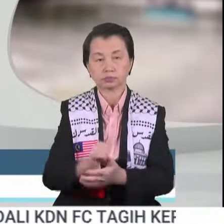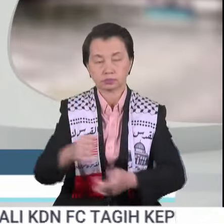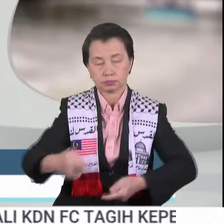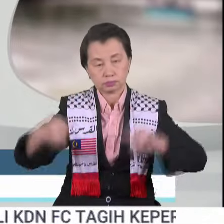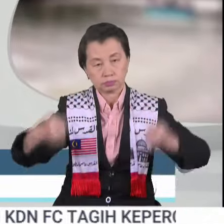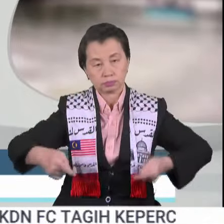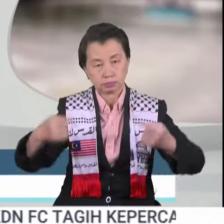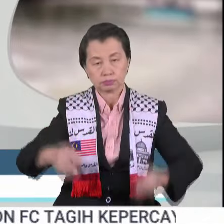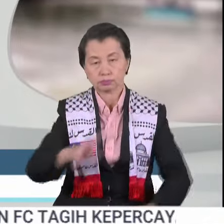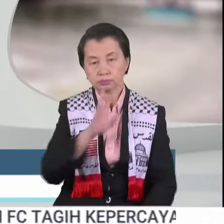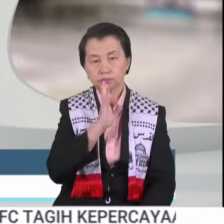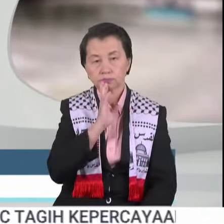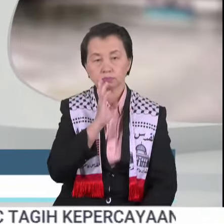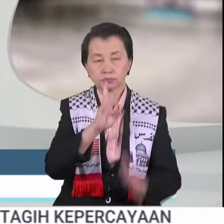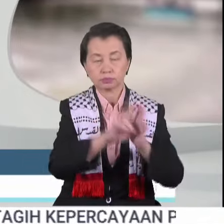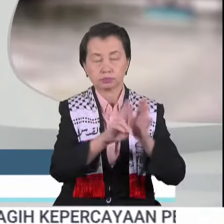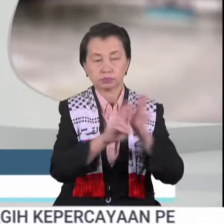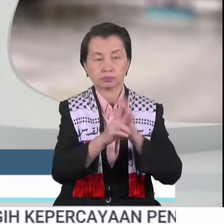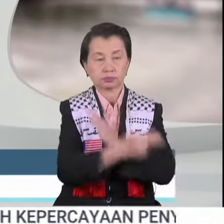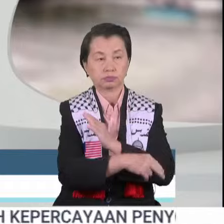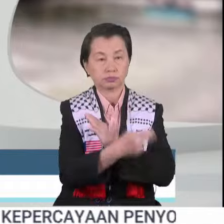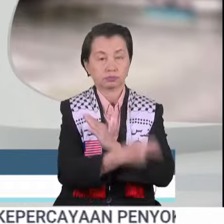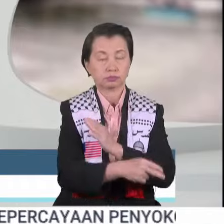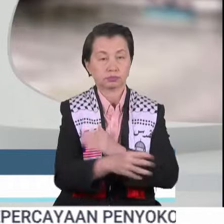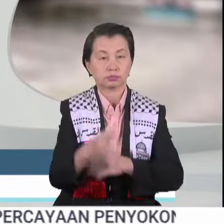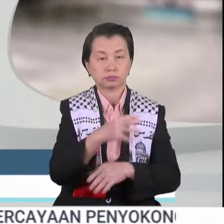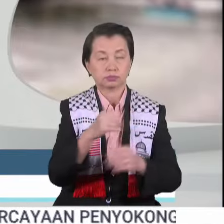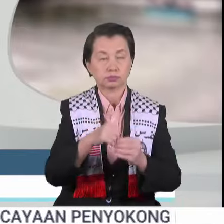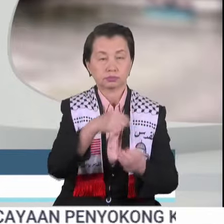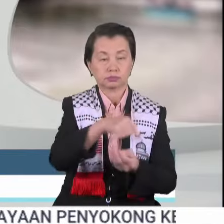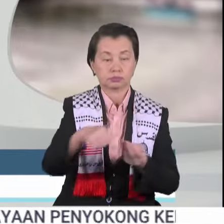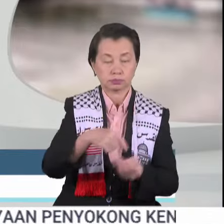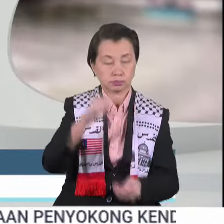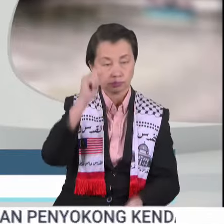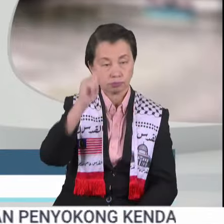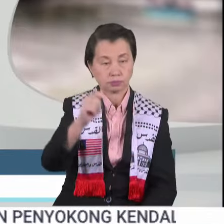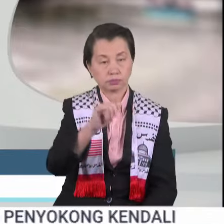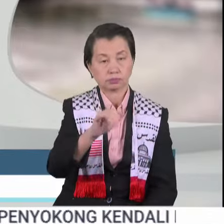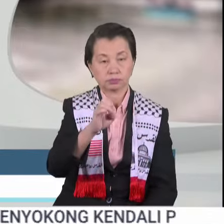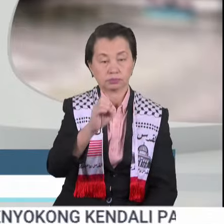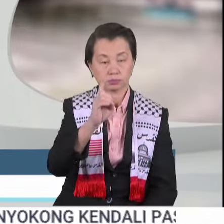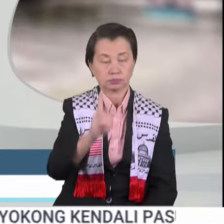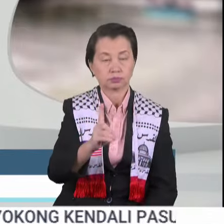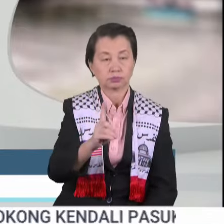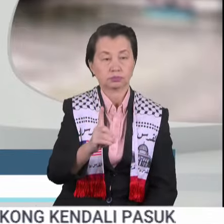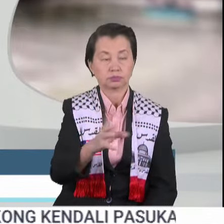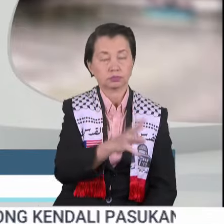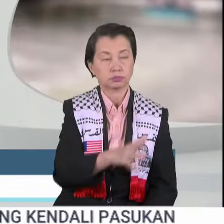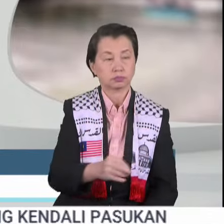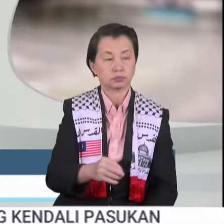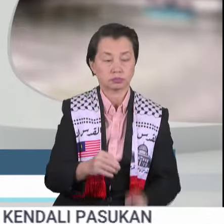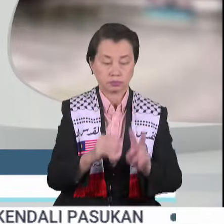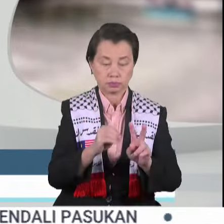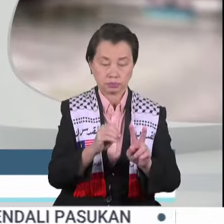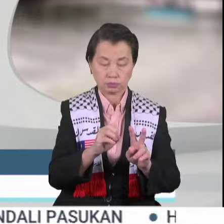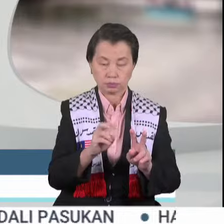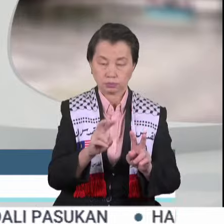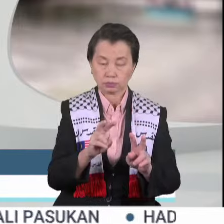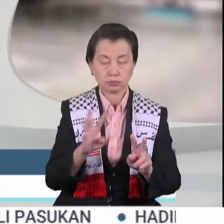pertandingan pidato Rukun Negara Peringkat Kebangsaan Piala Pusingan Tuan Yang Terutama Yang di-Pertuan Negeri Melaka